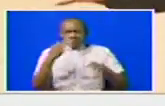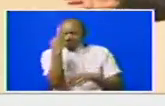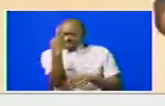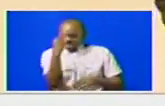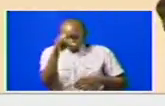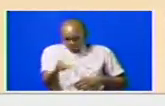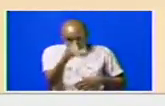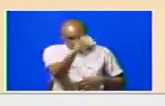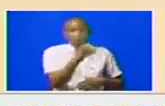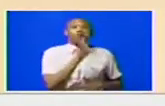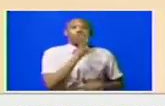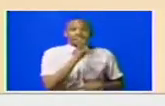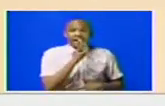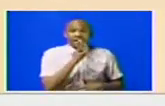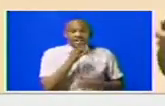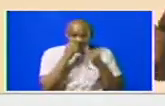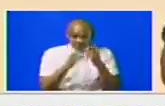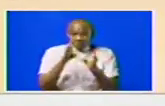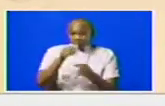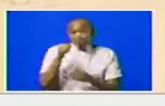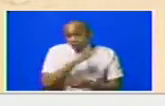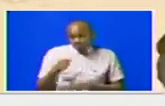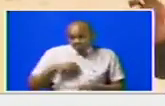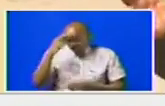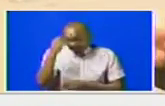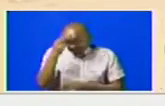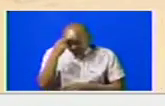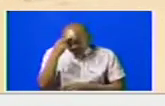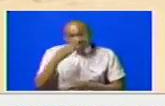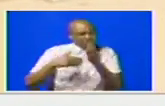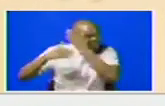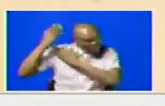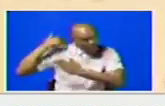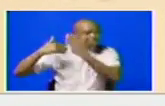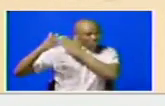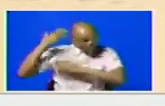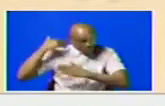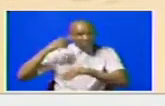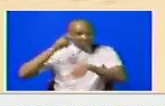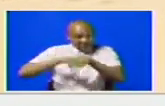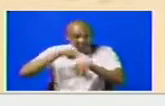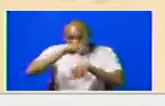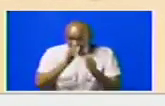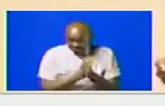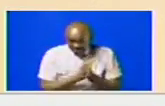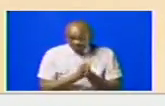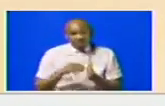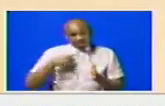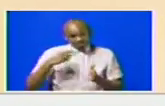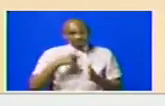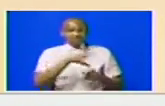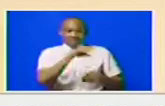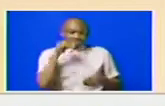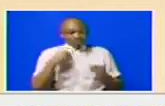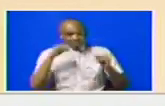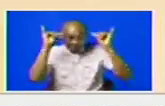vinne hivi, na taarifa kutoka kwa wazee wa Kimasa ni kwamba siku za jadi, baada ya kutoka kwenye shughuli za kuwapokonya majirani